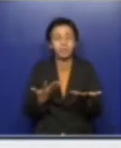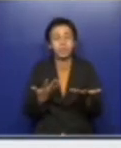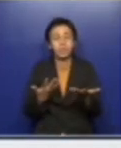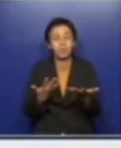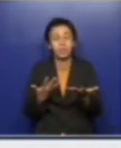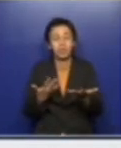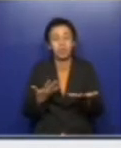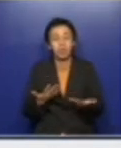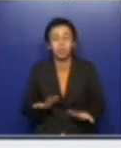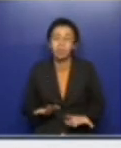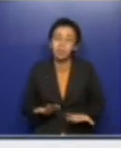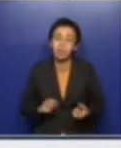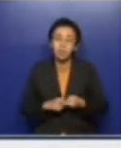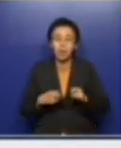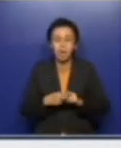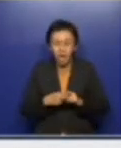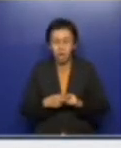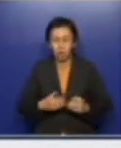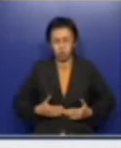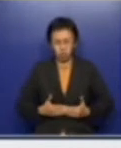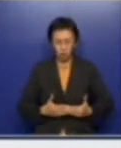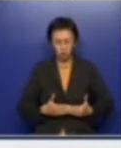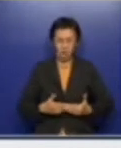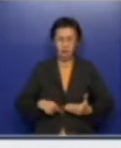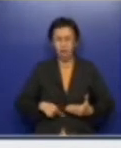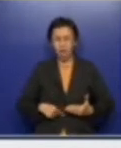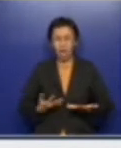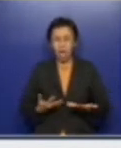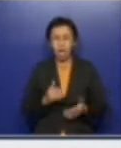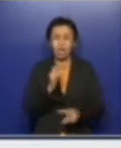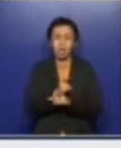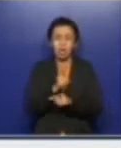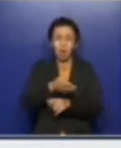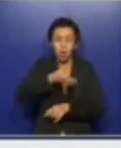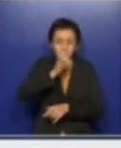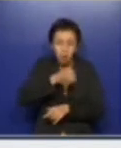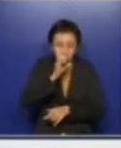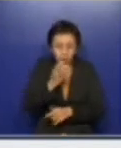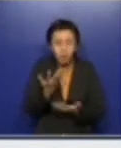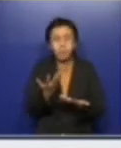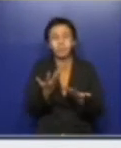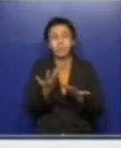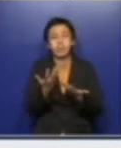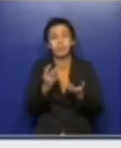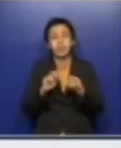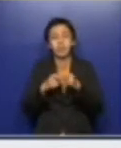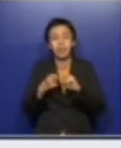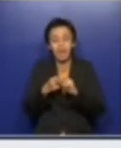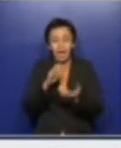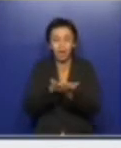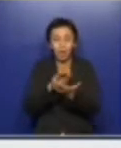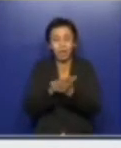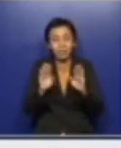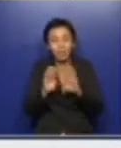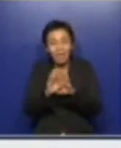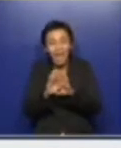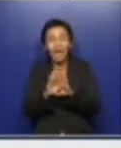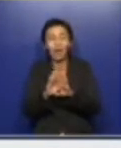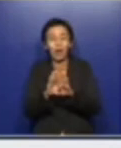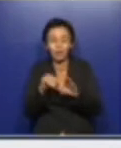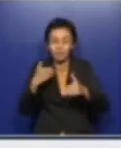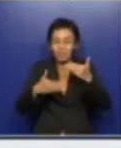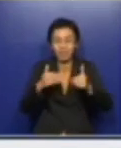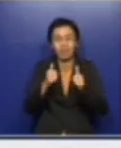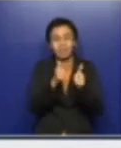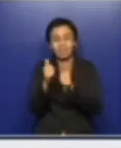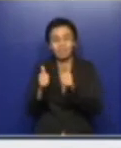ที่ไม่พึงประสงค์นะครับประเด็นที่เกี่ยวกับเรื่องแอลกอฮอล์นะครับเรื่องของปิดเทอมสร้างสรรค์อะไรเงี้ยนะครับหรือเมืองส